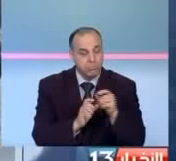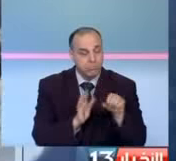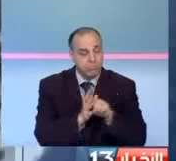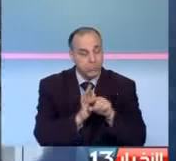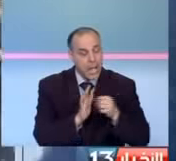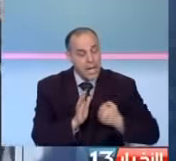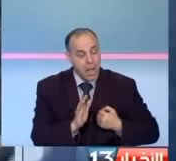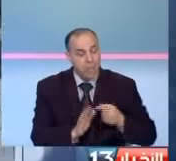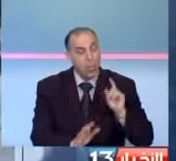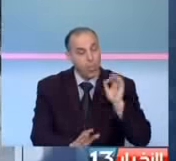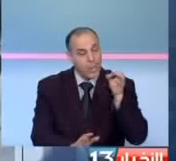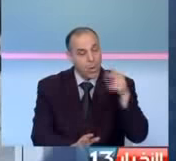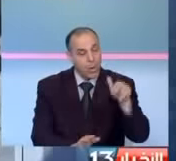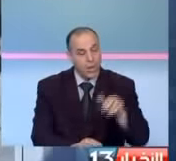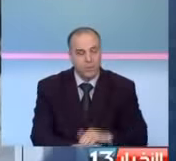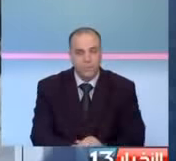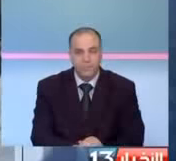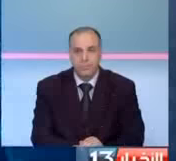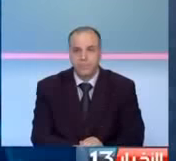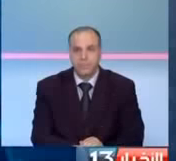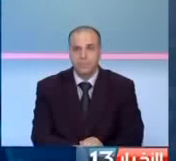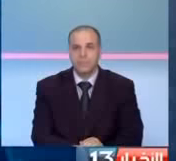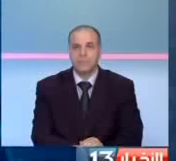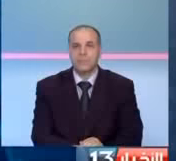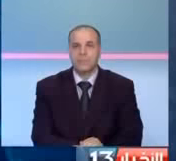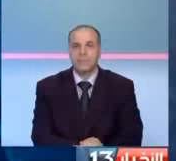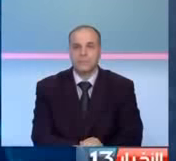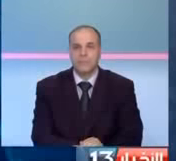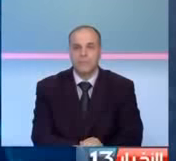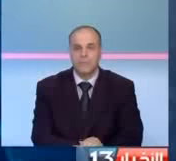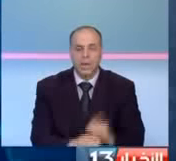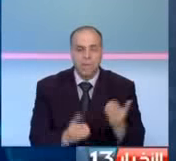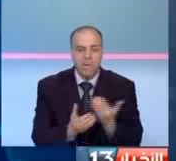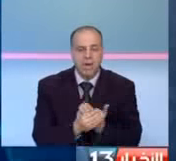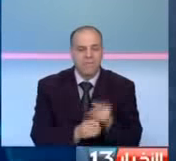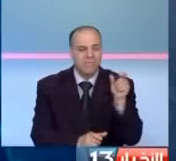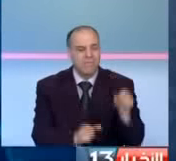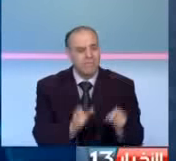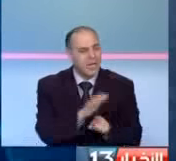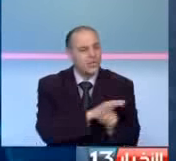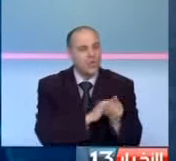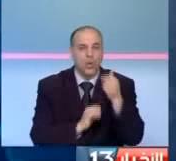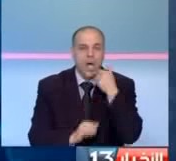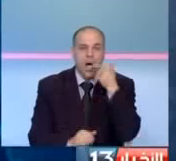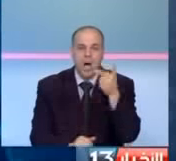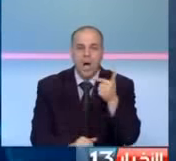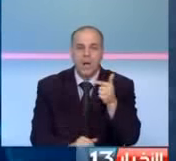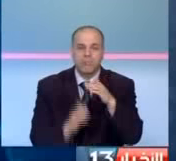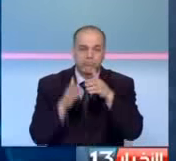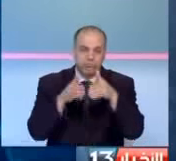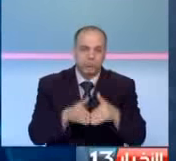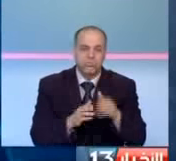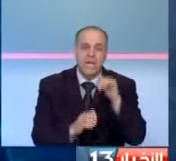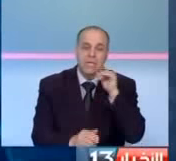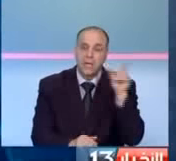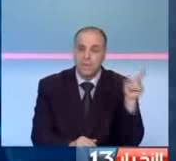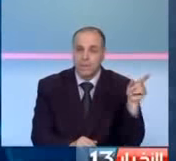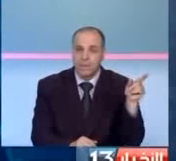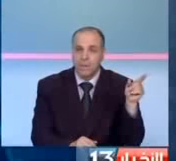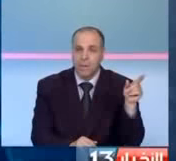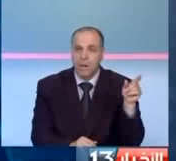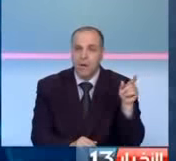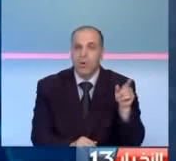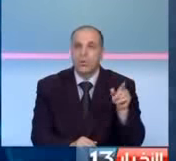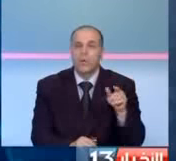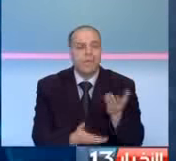بتنظيمات إرهابية من عدمها. في ملف الهجرة غير الشرعية، أعلن خفر السواحل الإيطالي أنه